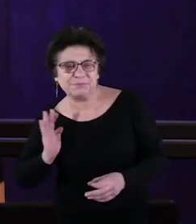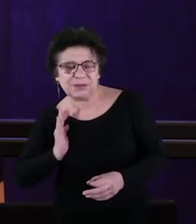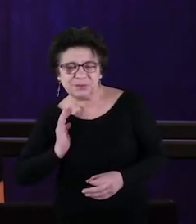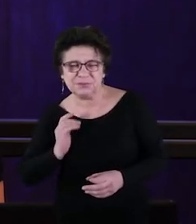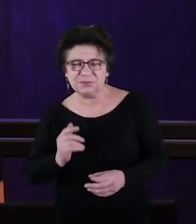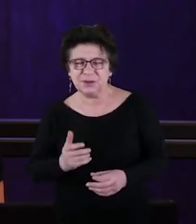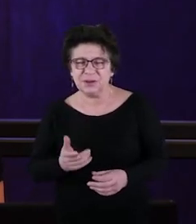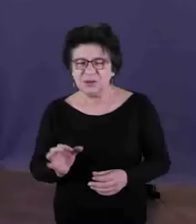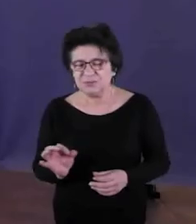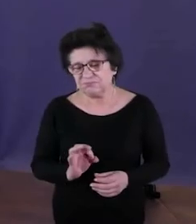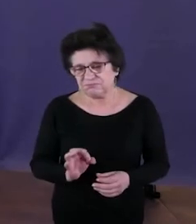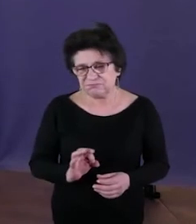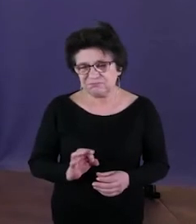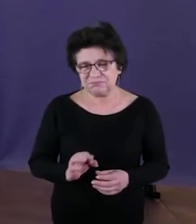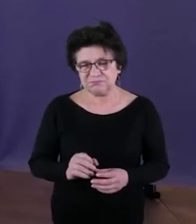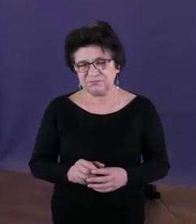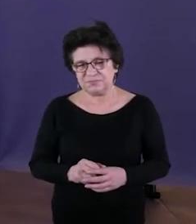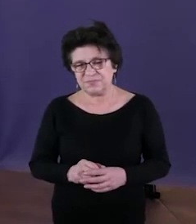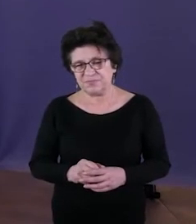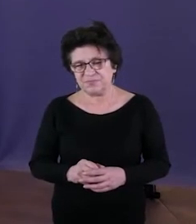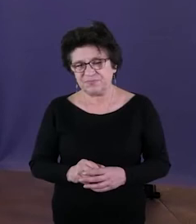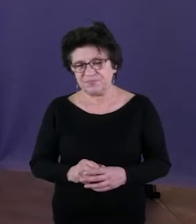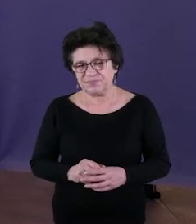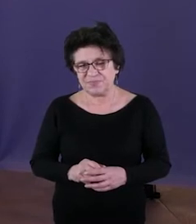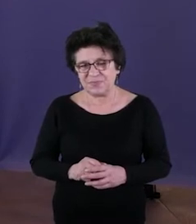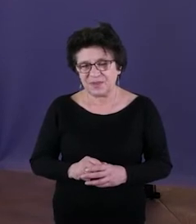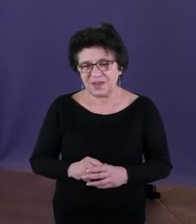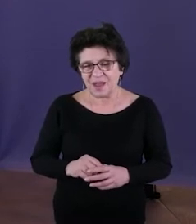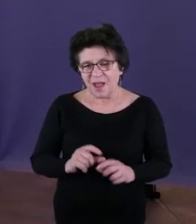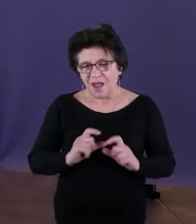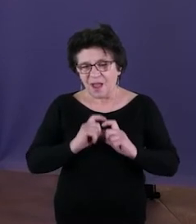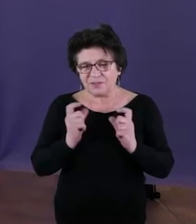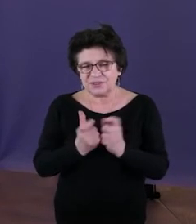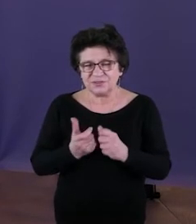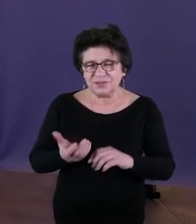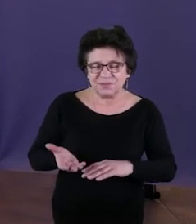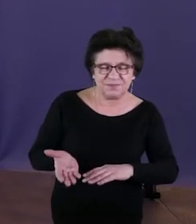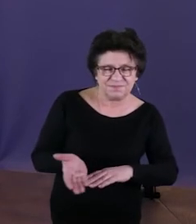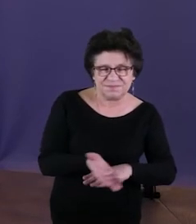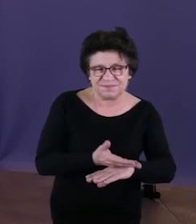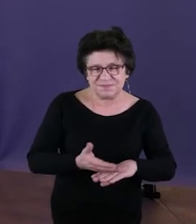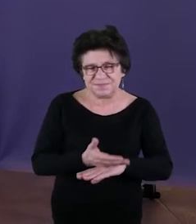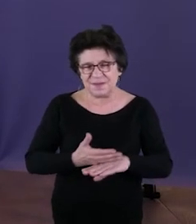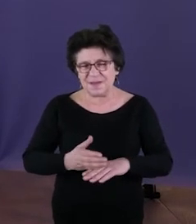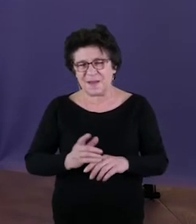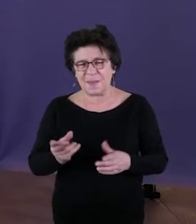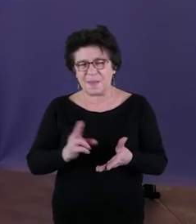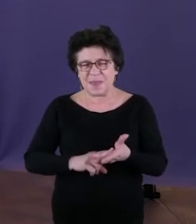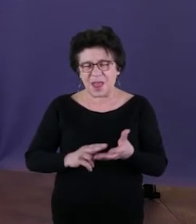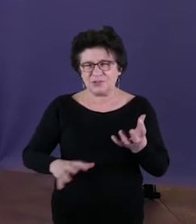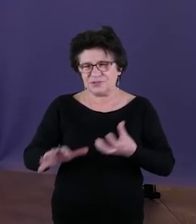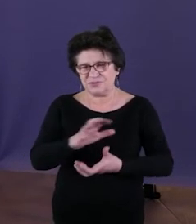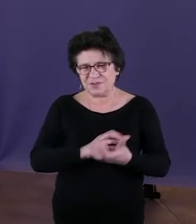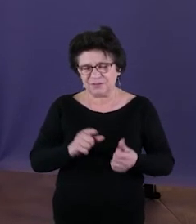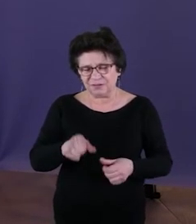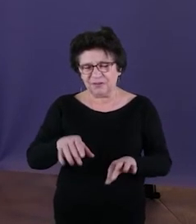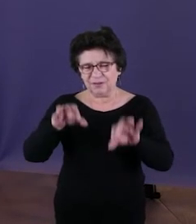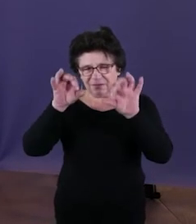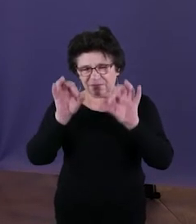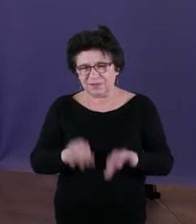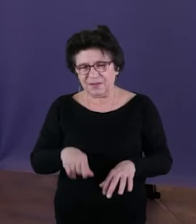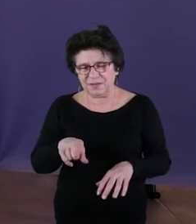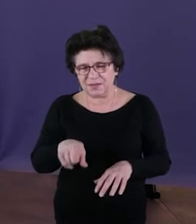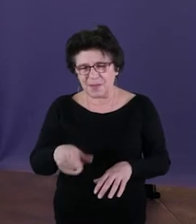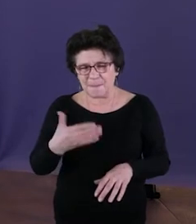mają wszystkie wielkie Spiski są powiązane z masonami i na tych którzy uważają że